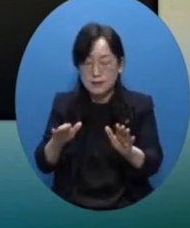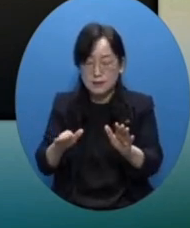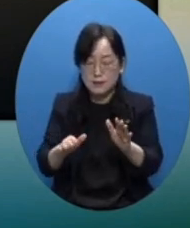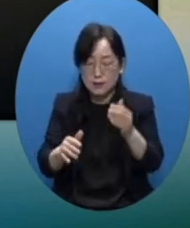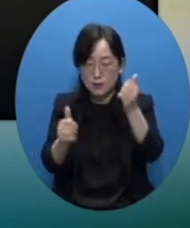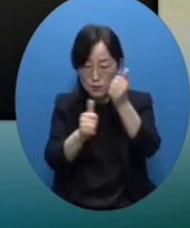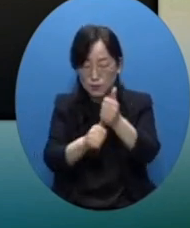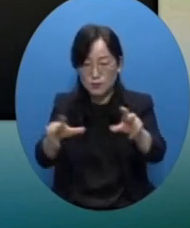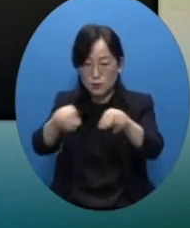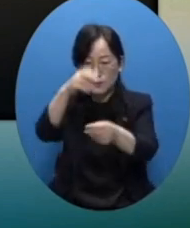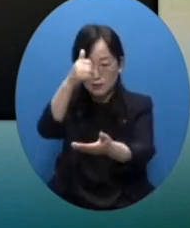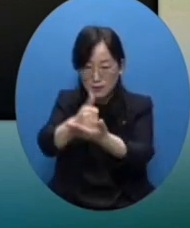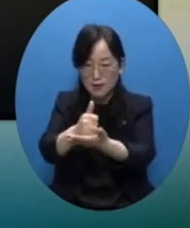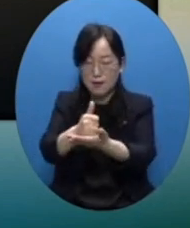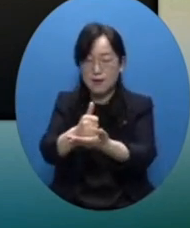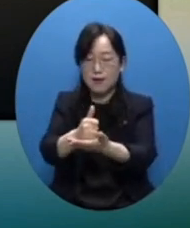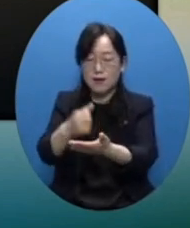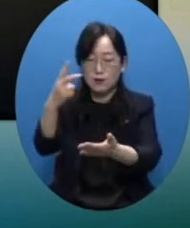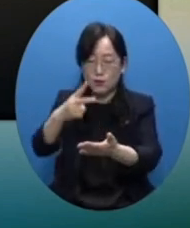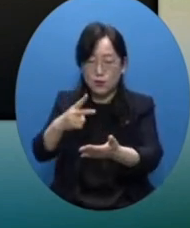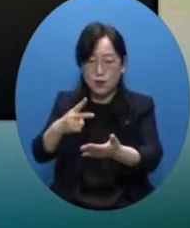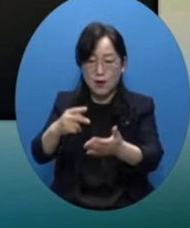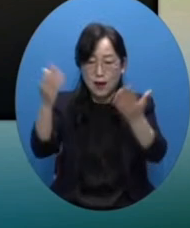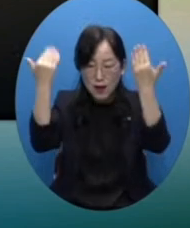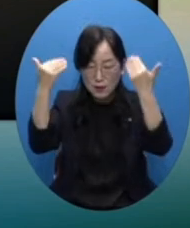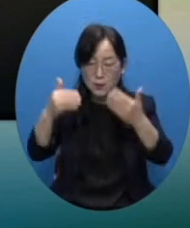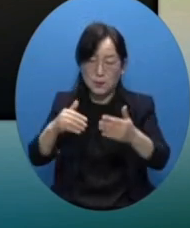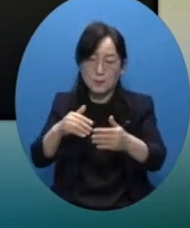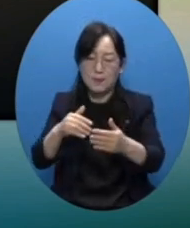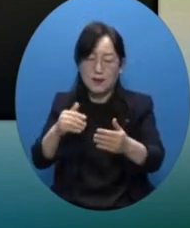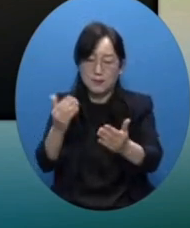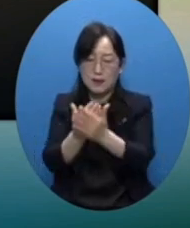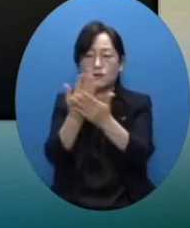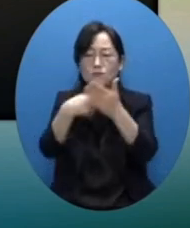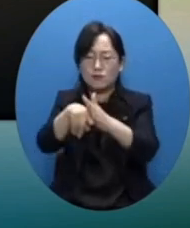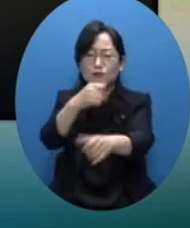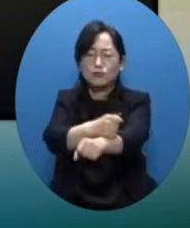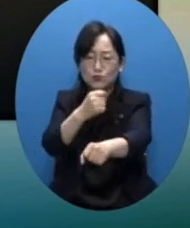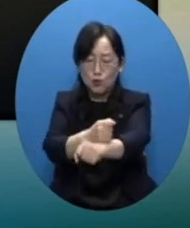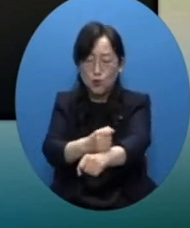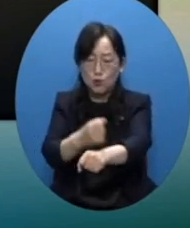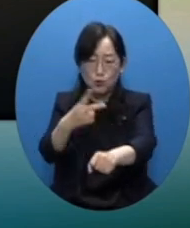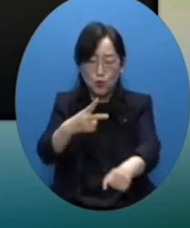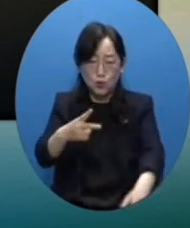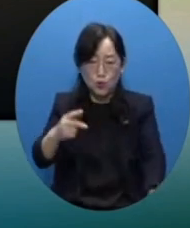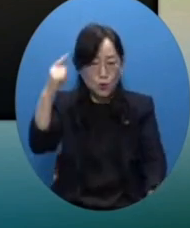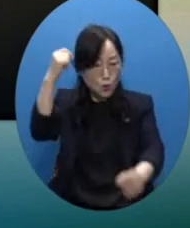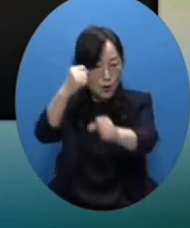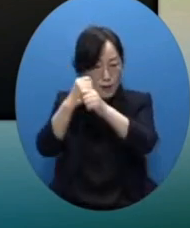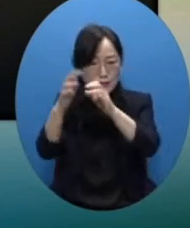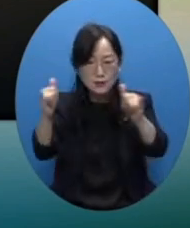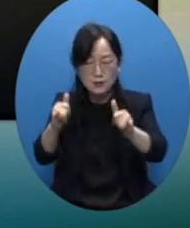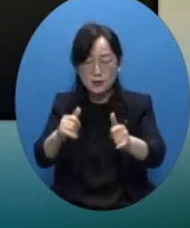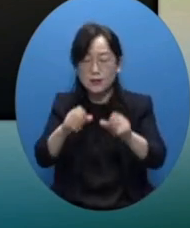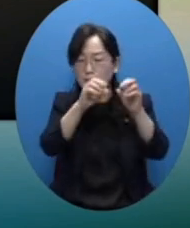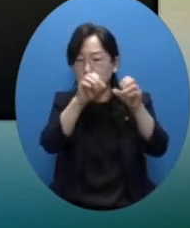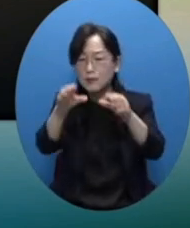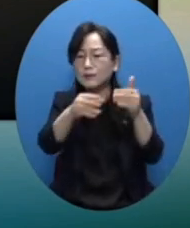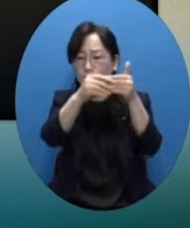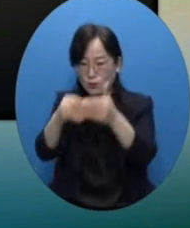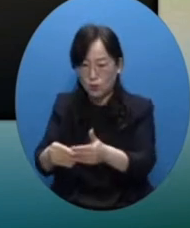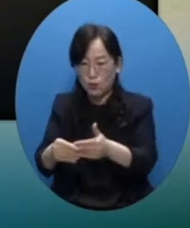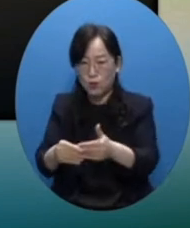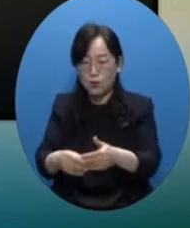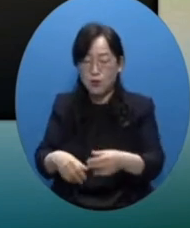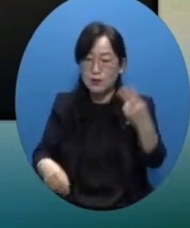교학부 점장 카이스트에 를 발전해서 감게 끼어 하고 많은 과학자들 주님께로 인도하고 2013 부터